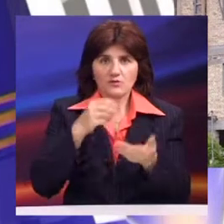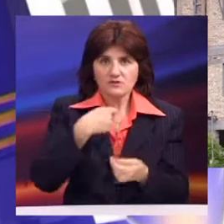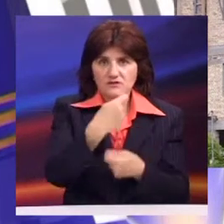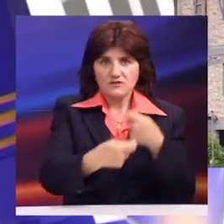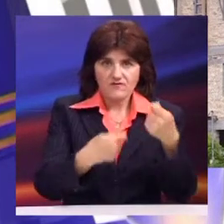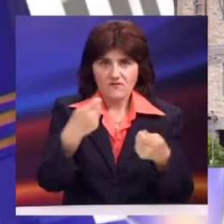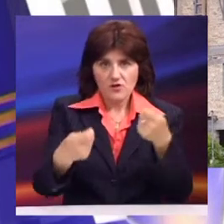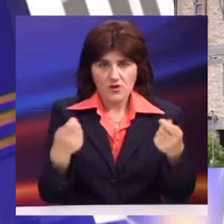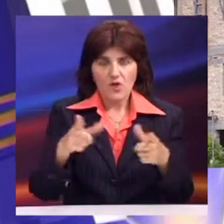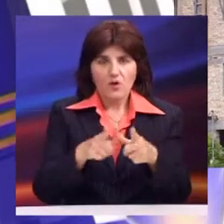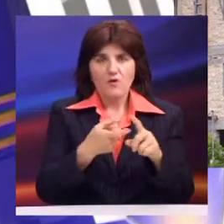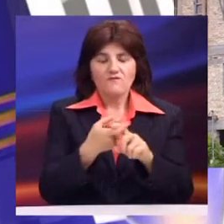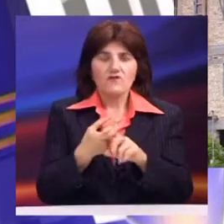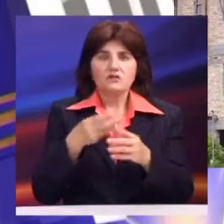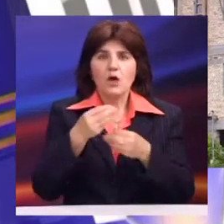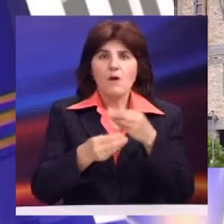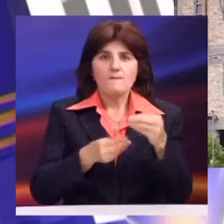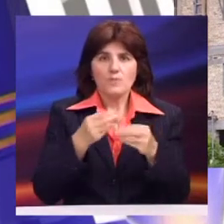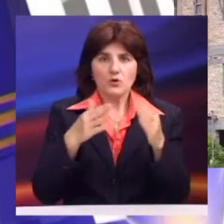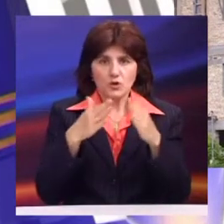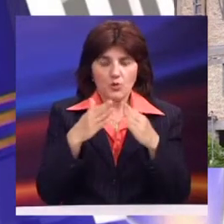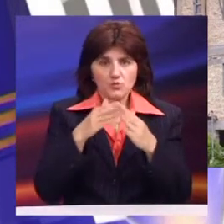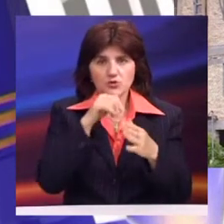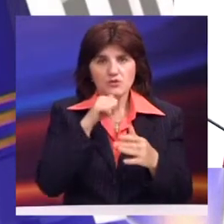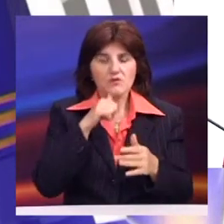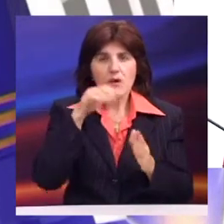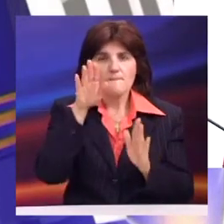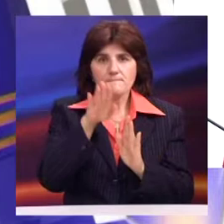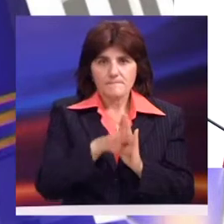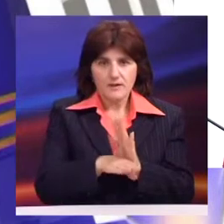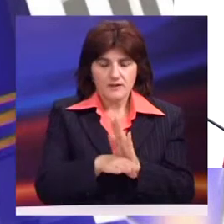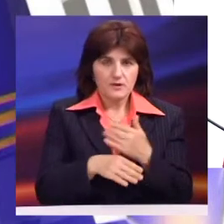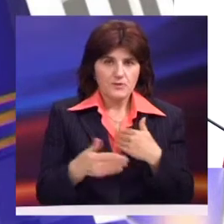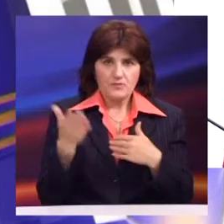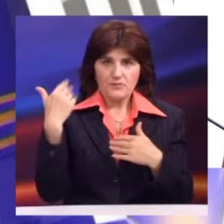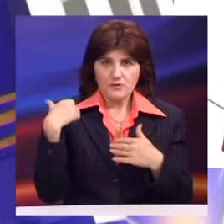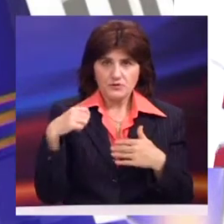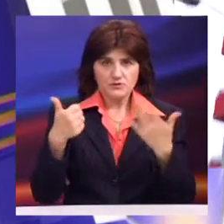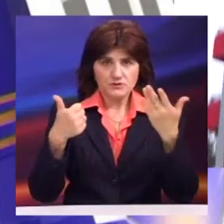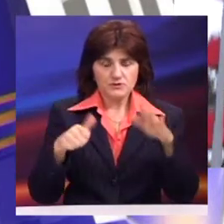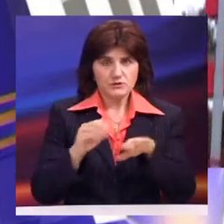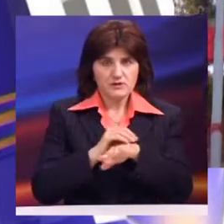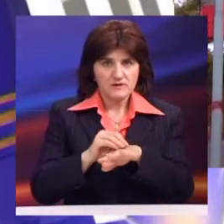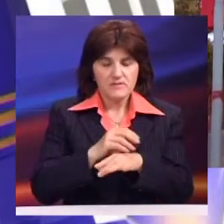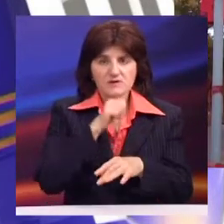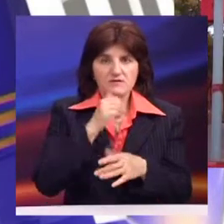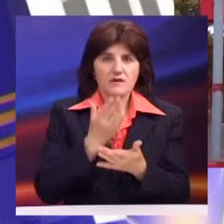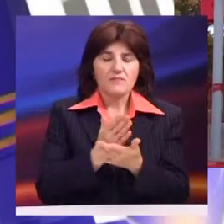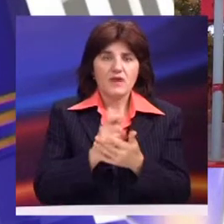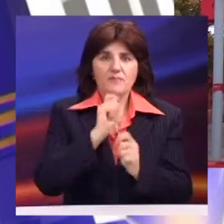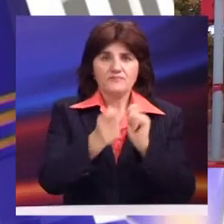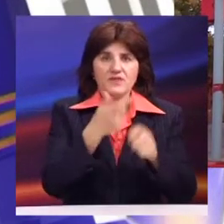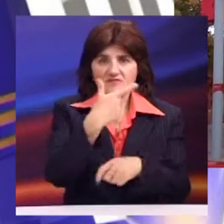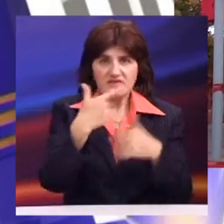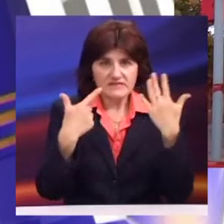na izgradnju i dogradnju porodičnih kuća manji je više nego dvostruko. U prvih 6 mjeseci prošle godine izdato je 27, a ove